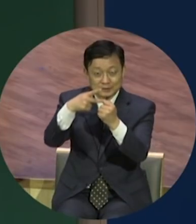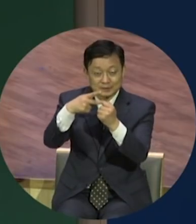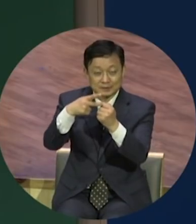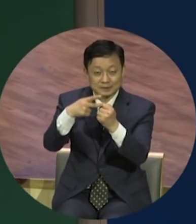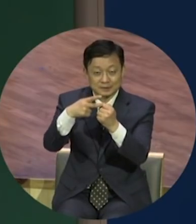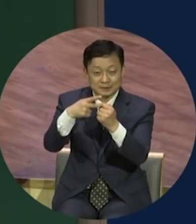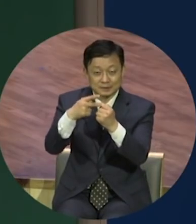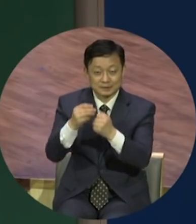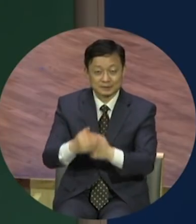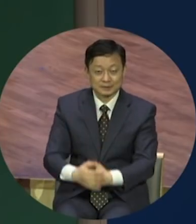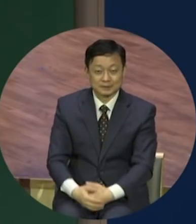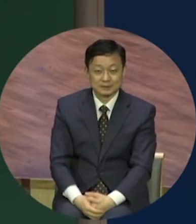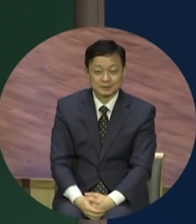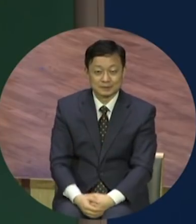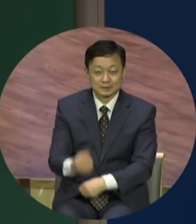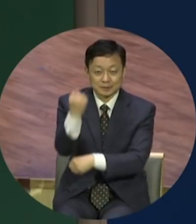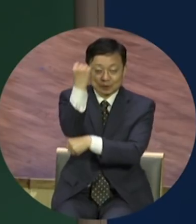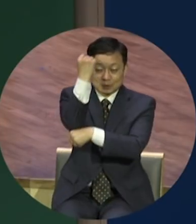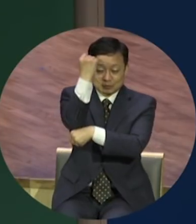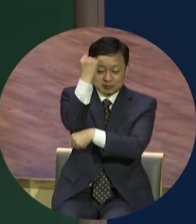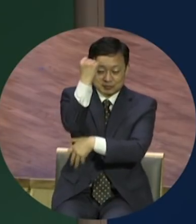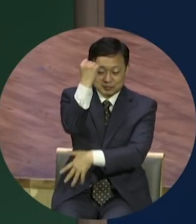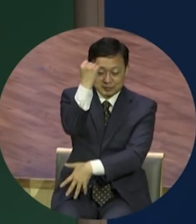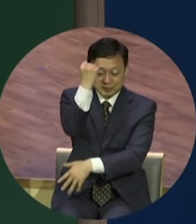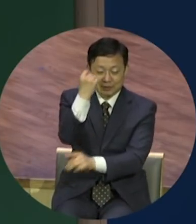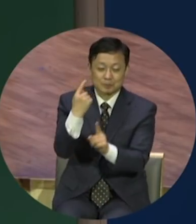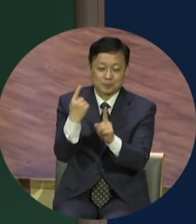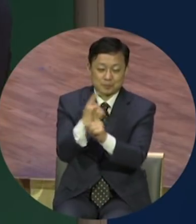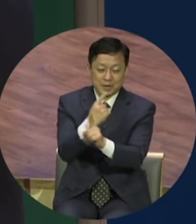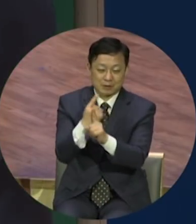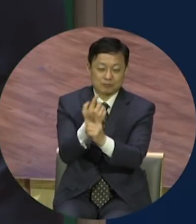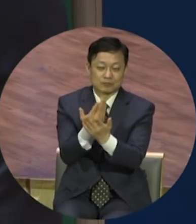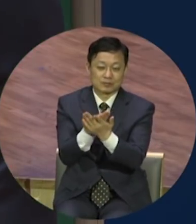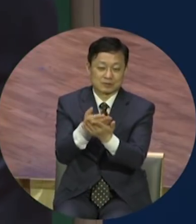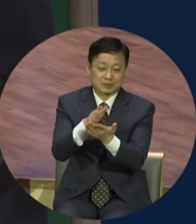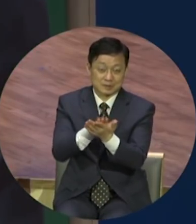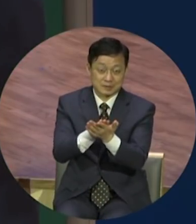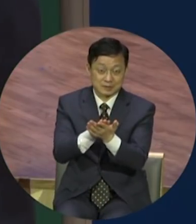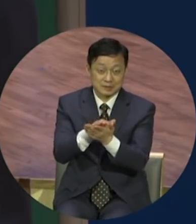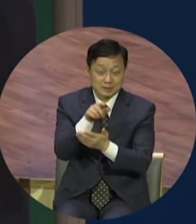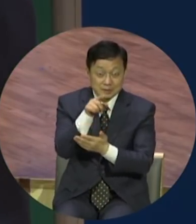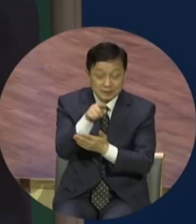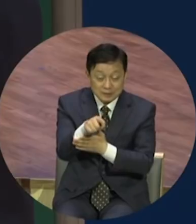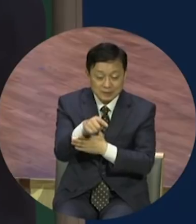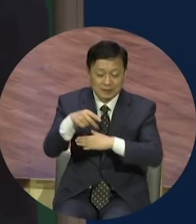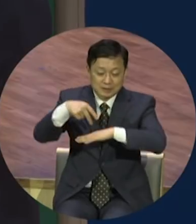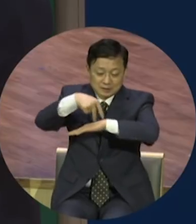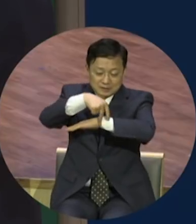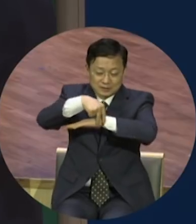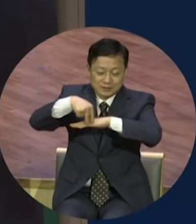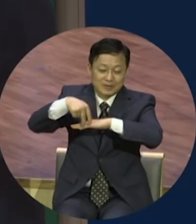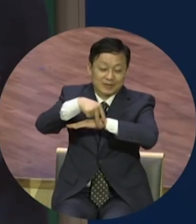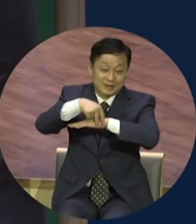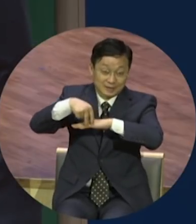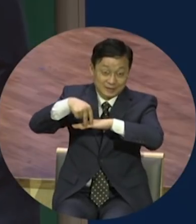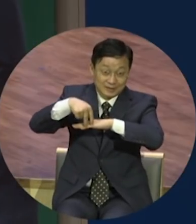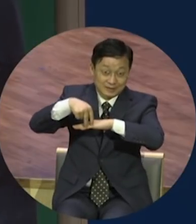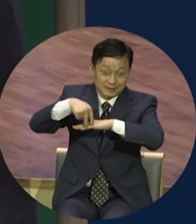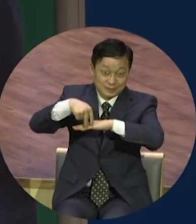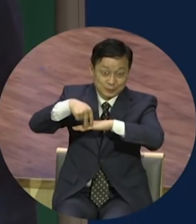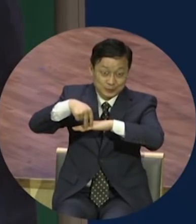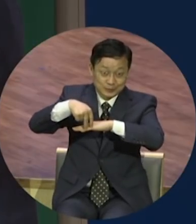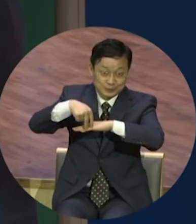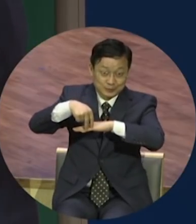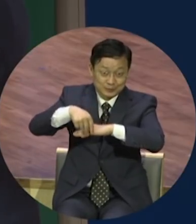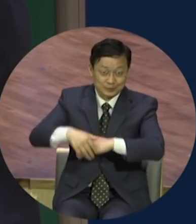be how can we find the word then? 여러분들이 뿌리 바꾸기 하는데 이게 설계란 말이요. And so changing our roots, that's